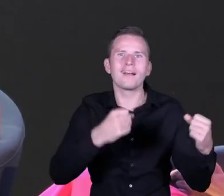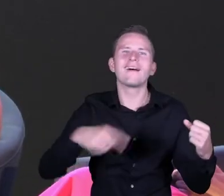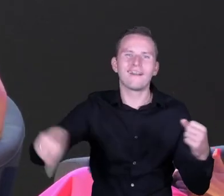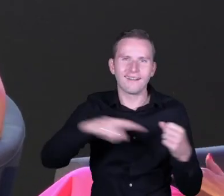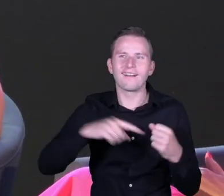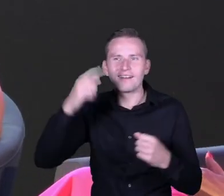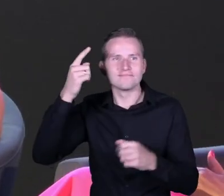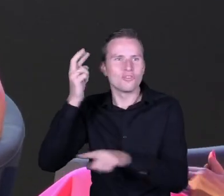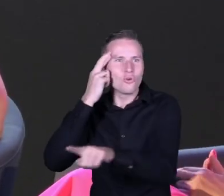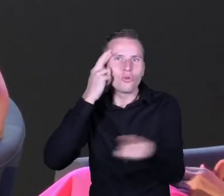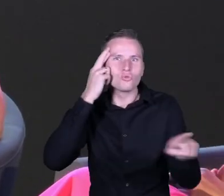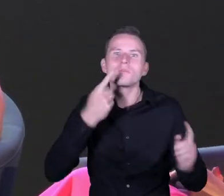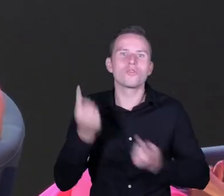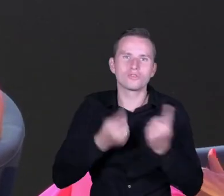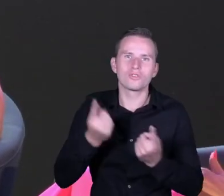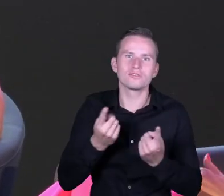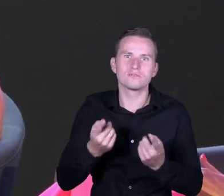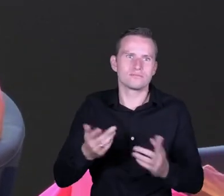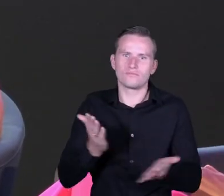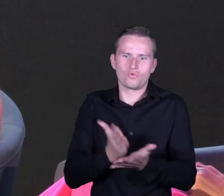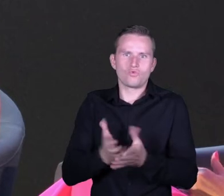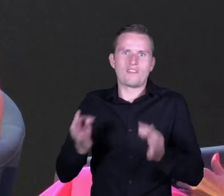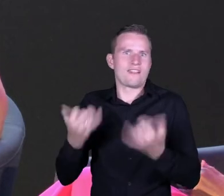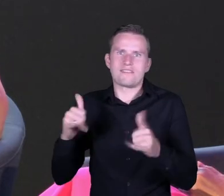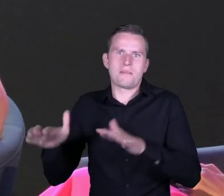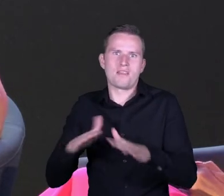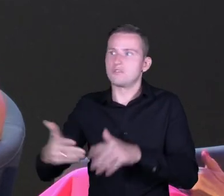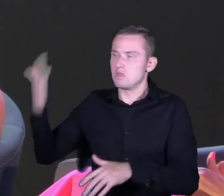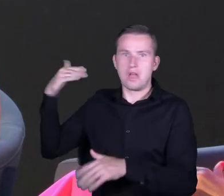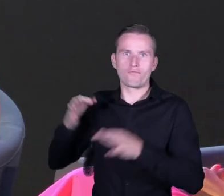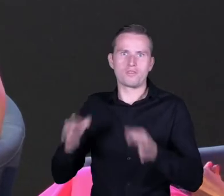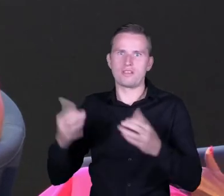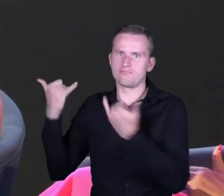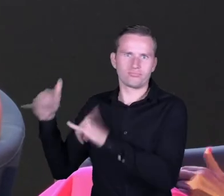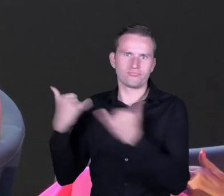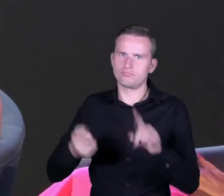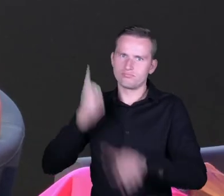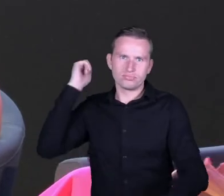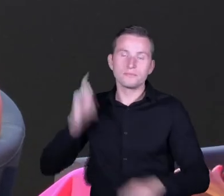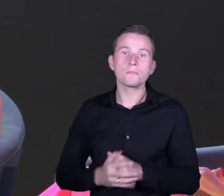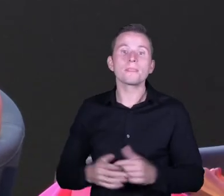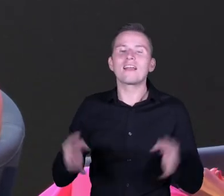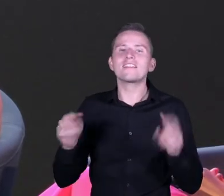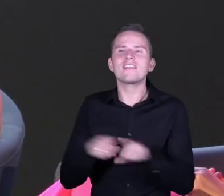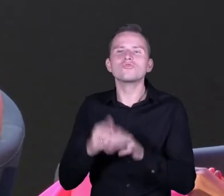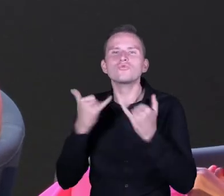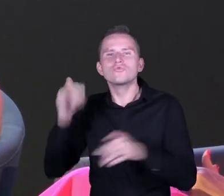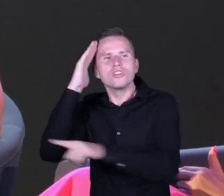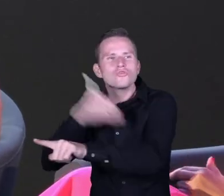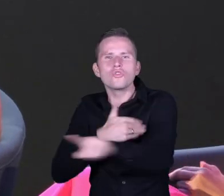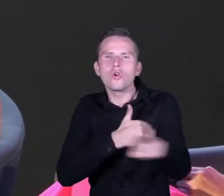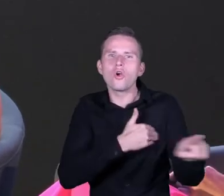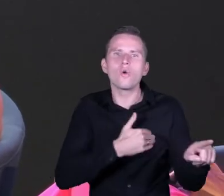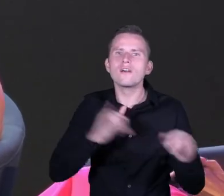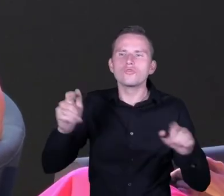miejscu. Także dzięki inspiracjom, które płyną z różnych szkół i tu wielka inspiratorka Ewa Radanowicz